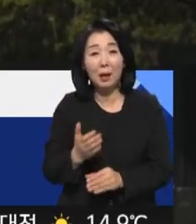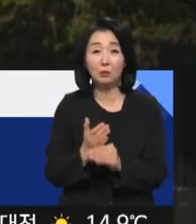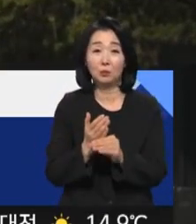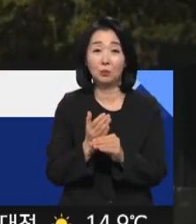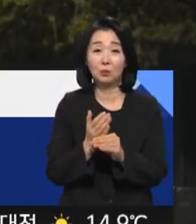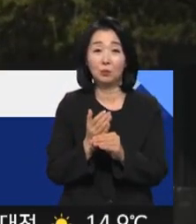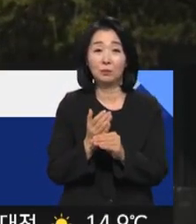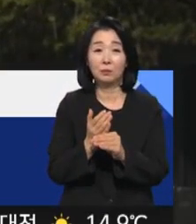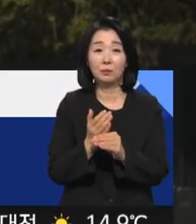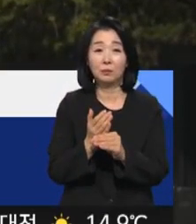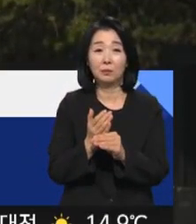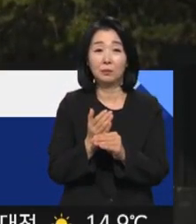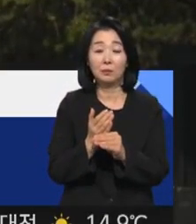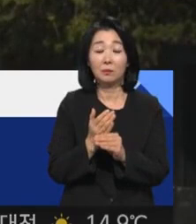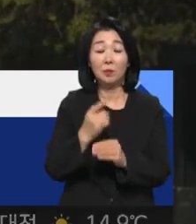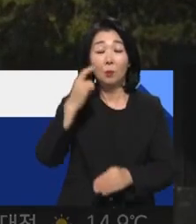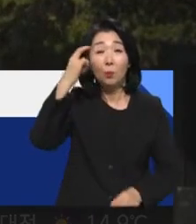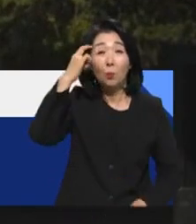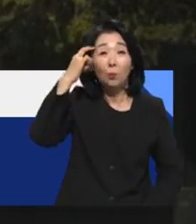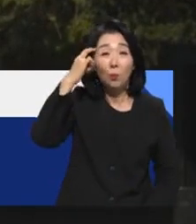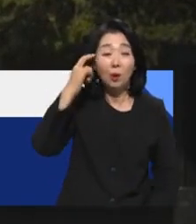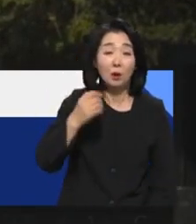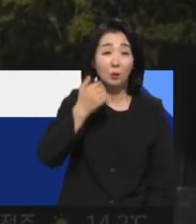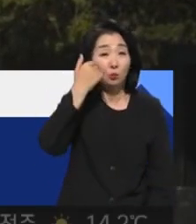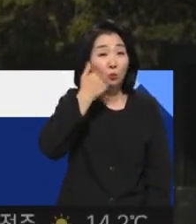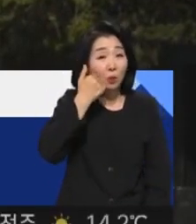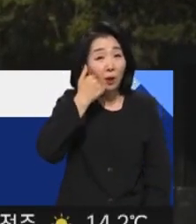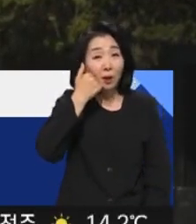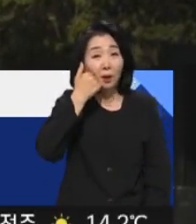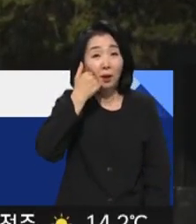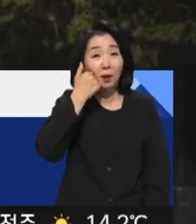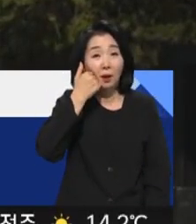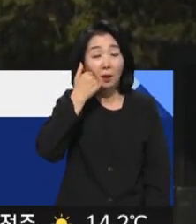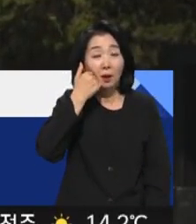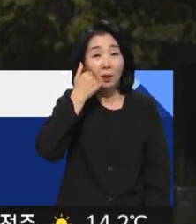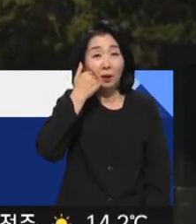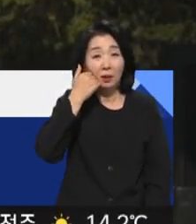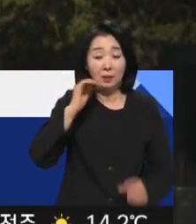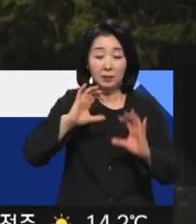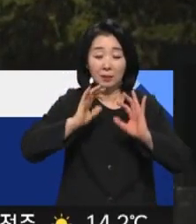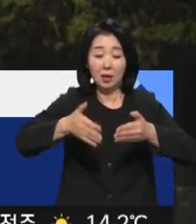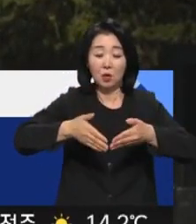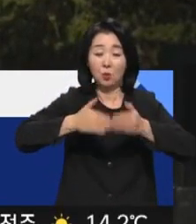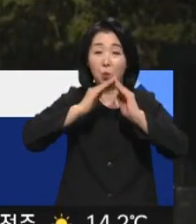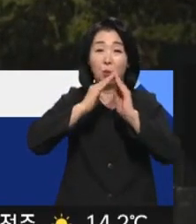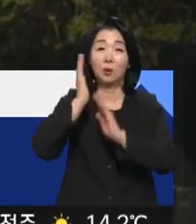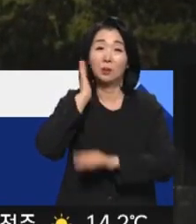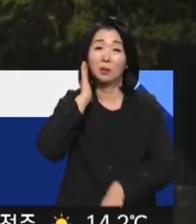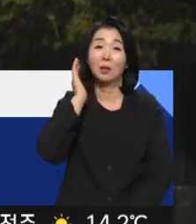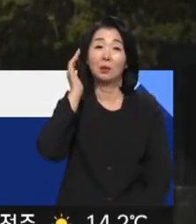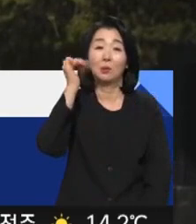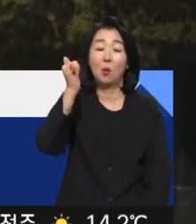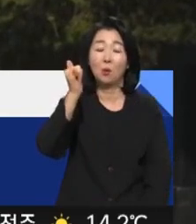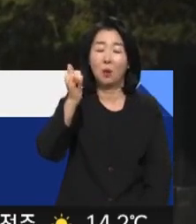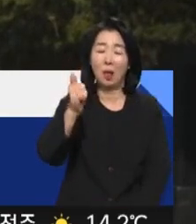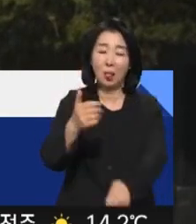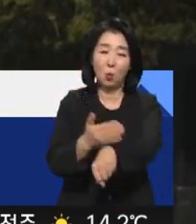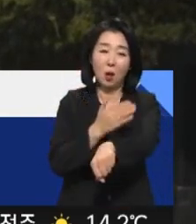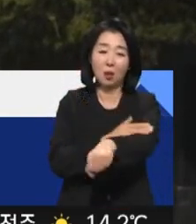도대체 왜 누가 건국 대통령을 이렇게